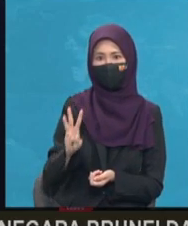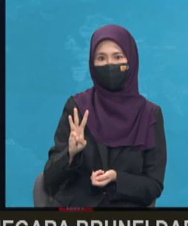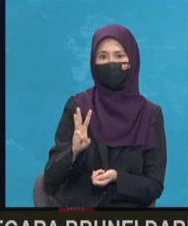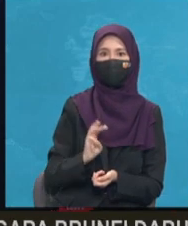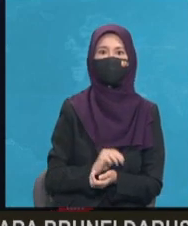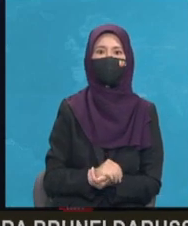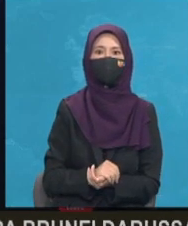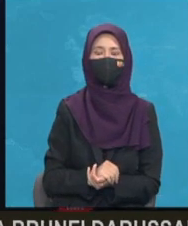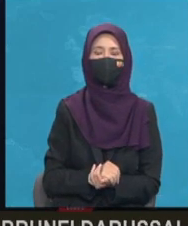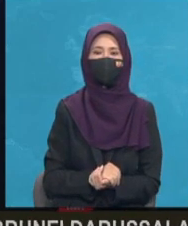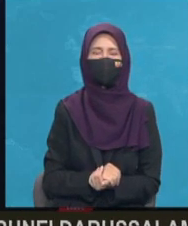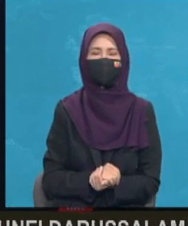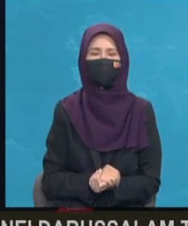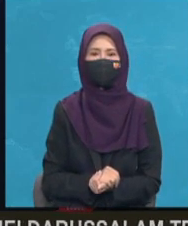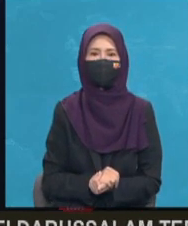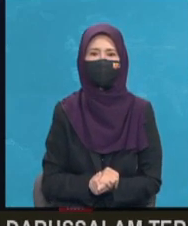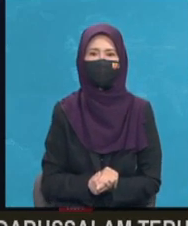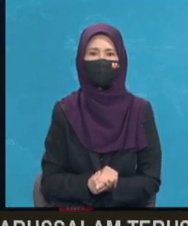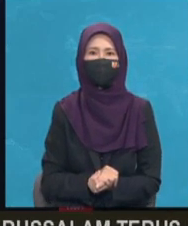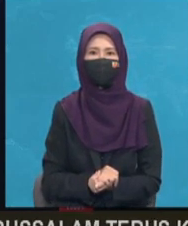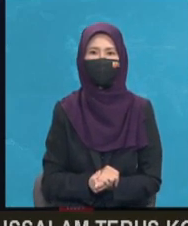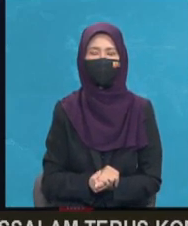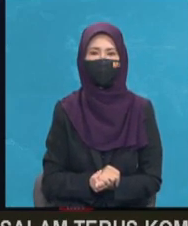Gilbert responsibilities Club